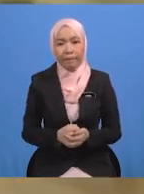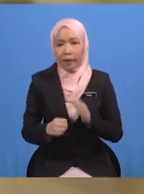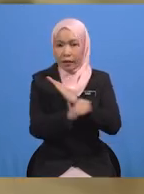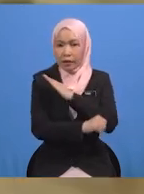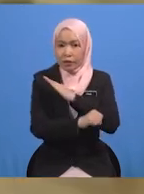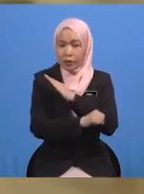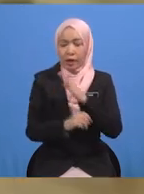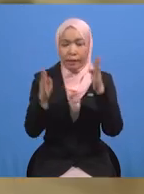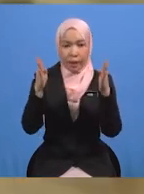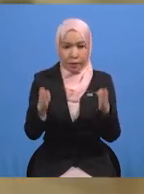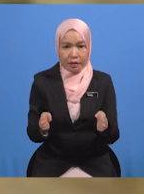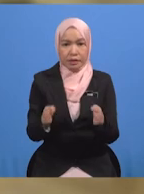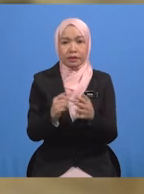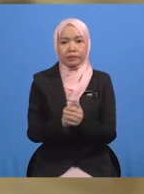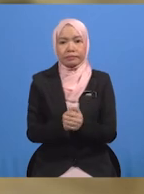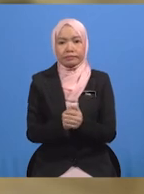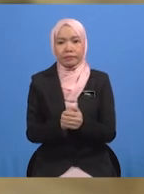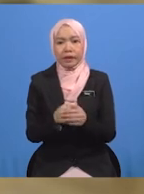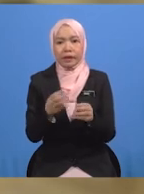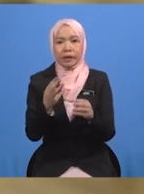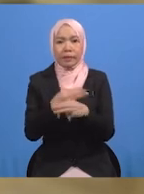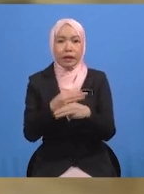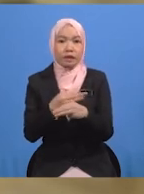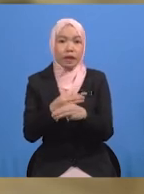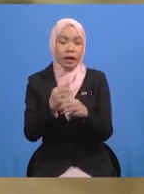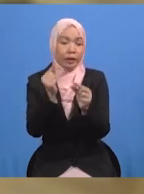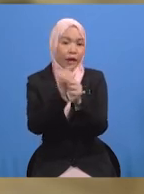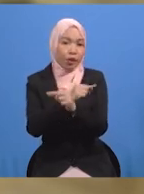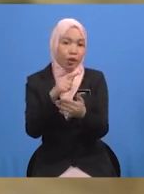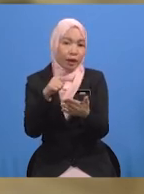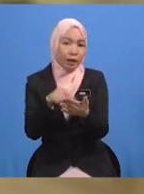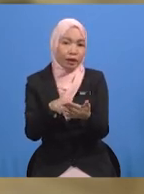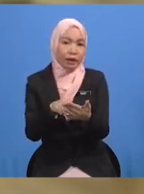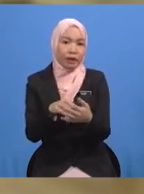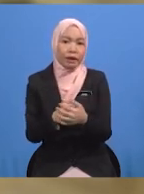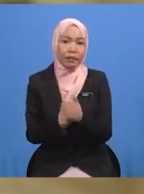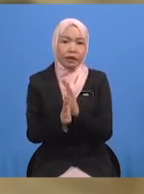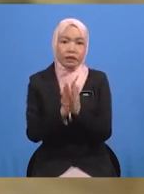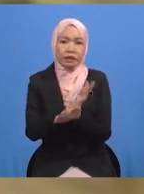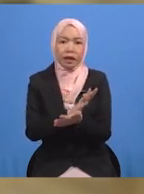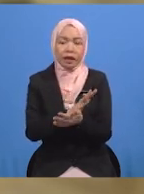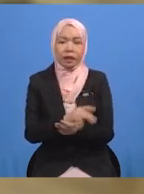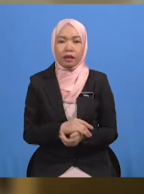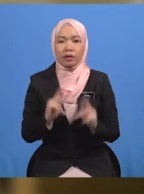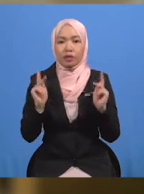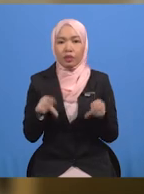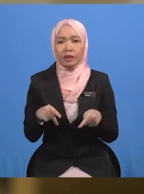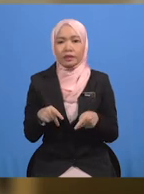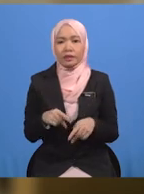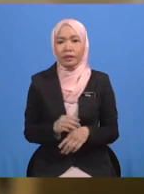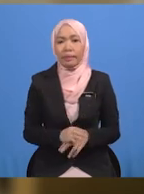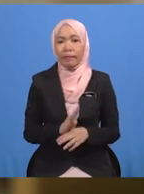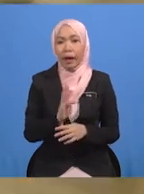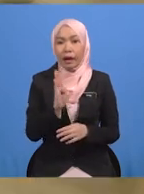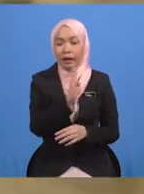antara dua kerajaan ini turut menyumbang kepada peluasan kuasa barat ke atas Turki Uthmaniyah.